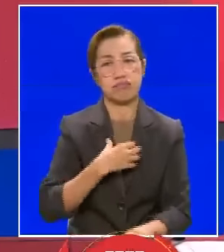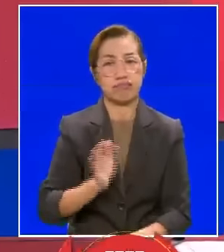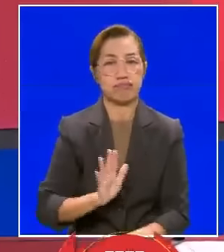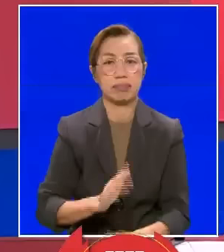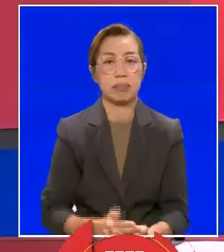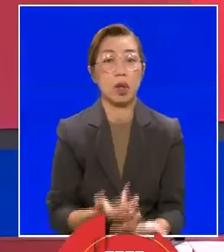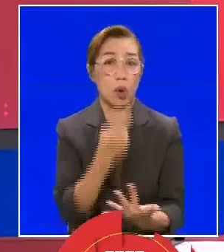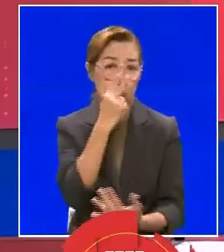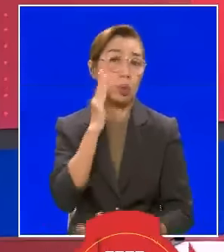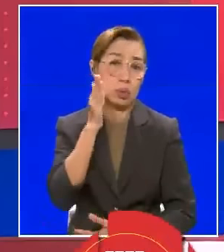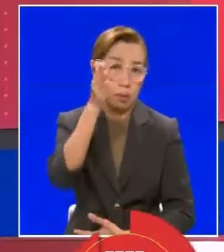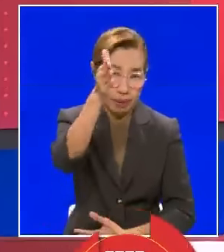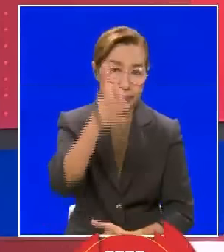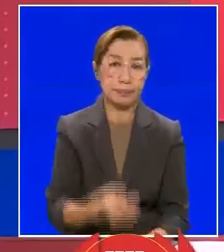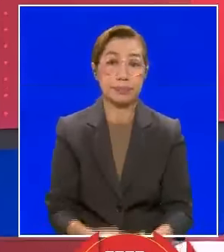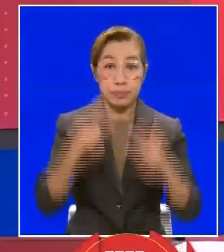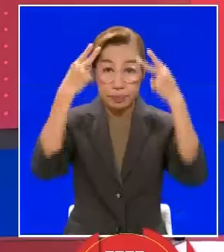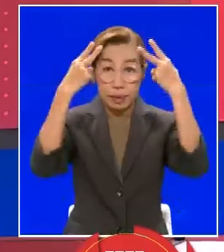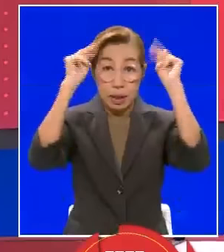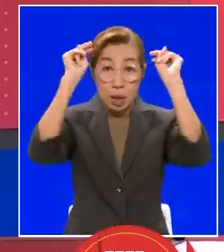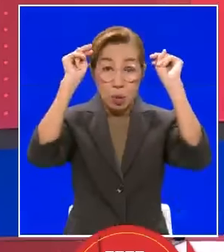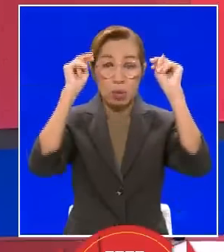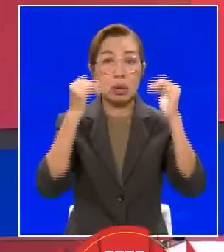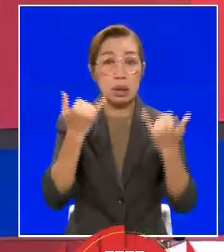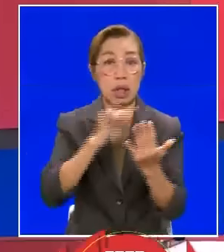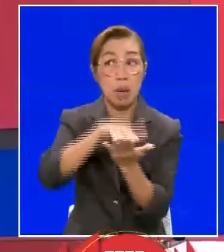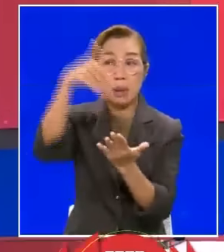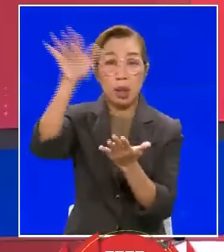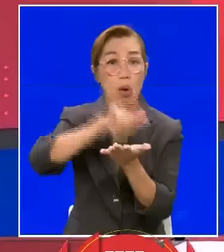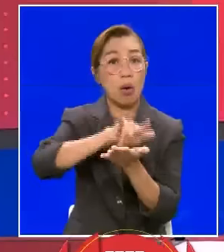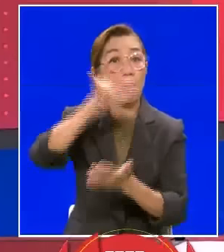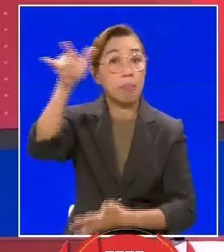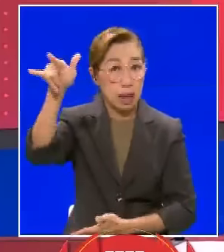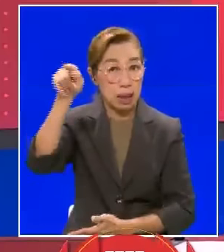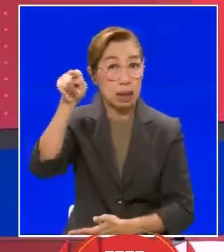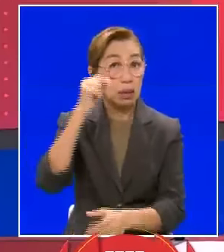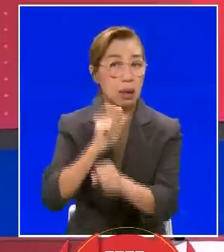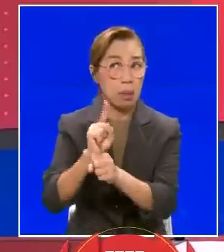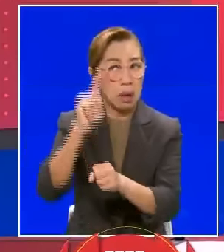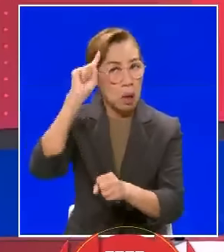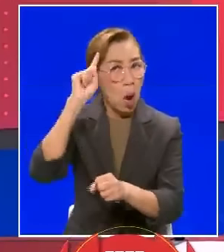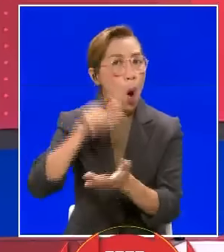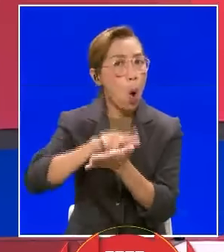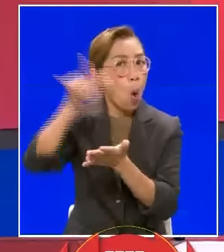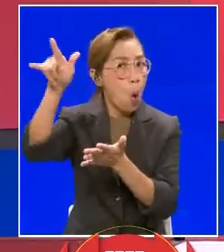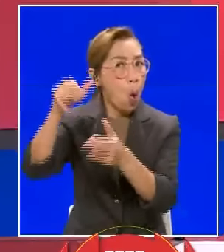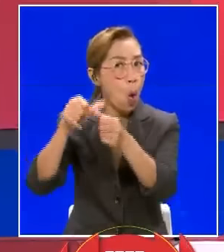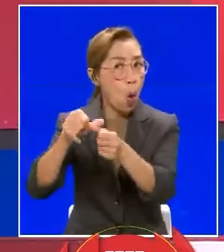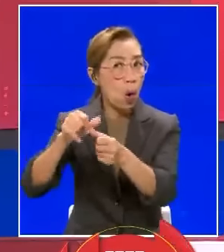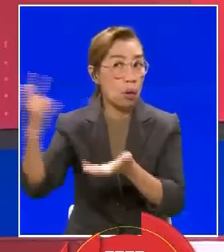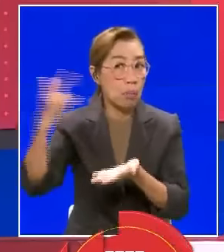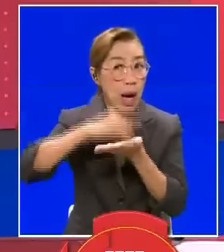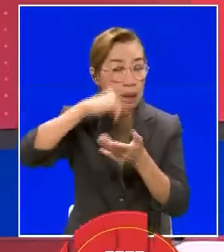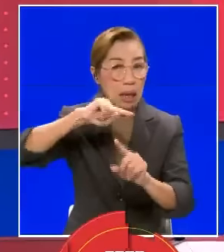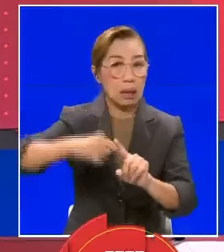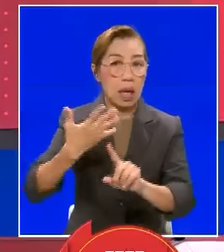กันเดี๋ยวก็ต้องตามกันต่อขณะที่ท่านนายกรัฐมนตรีเองเนี่ยก็เดินทางไปต่างประเทศภารกิจท่านเนี่ยกว่าจะกลับเมืองไทยก็24พฤษภาคม